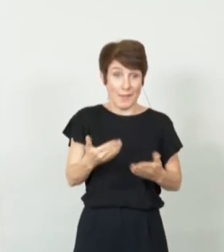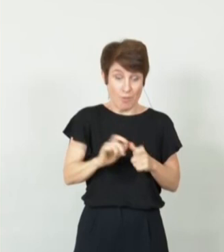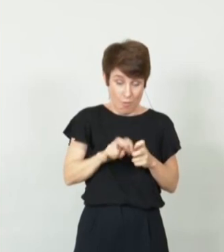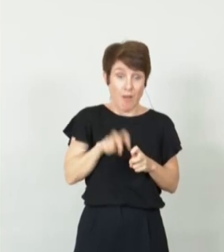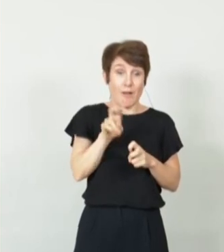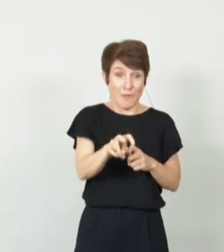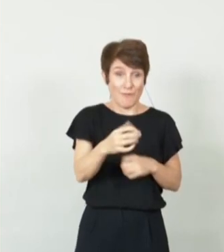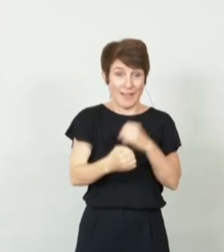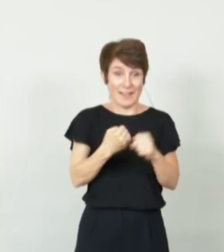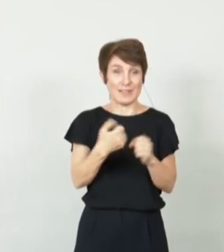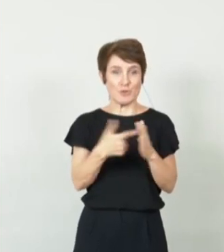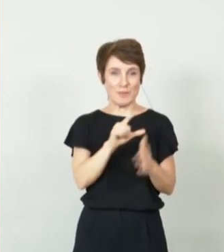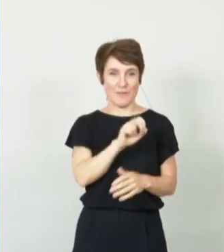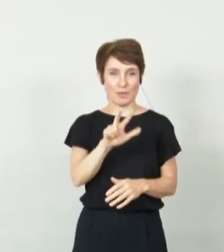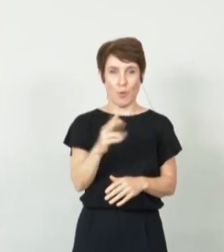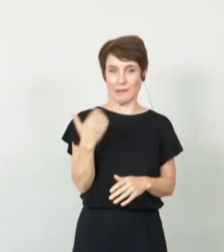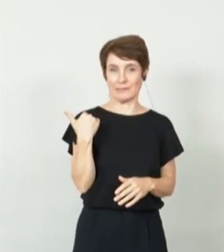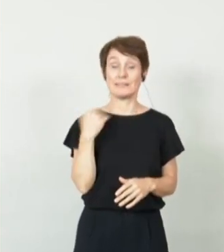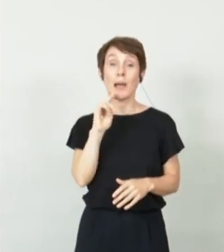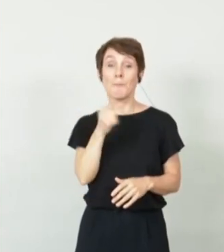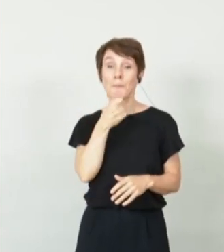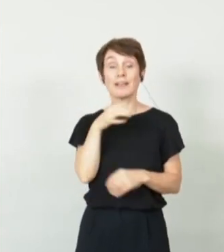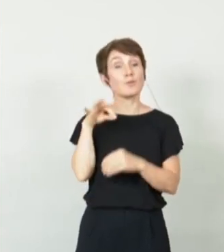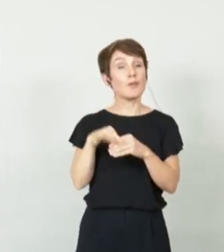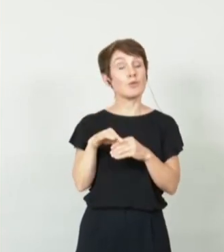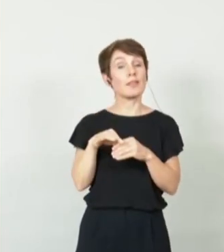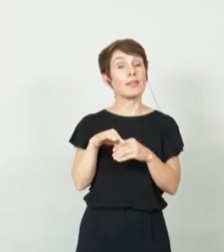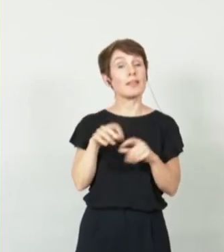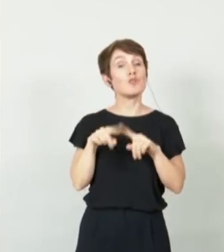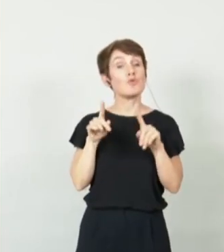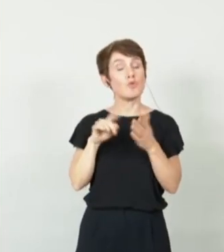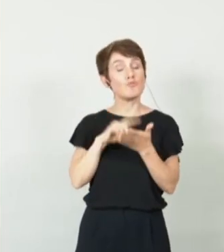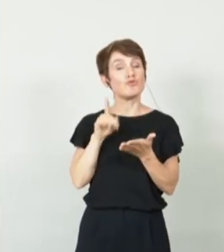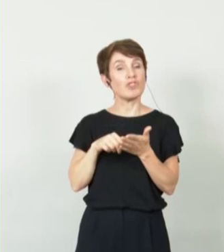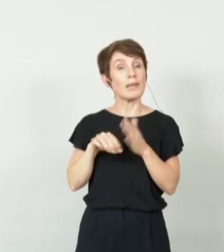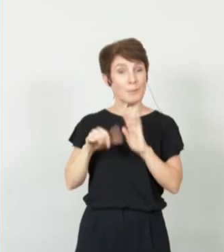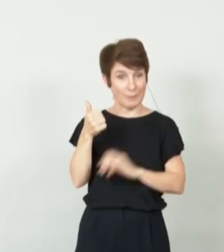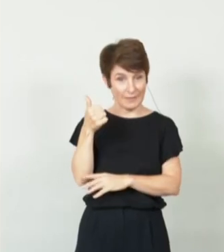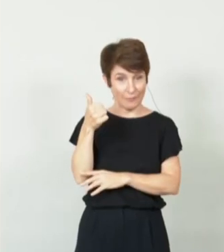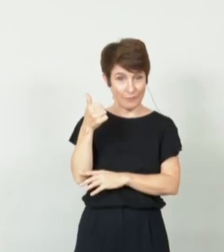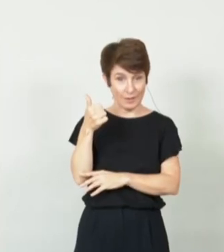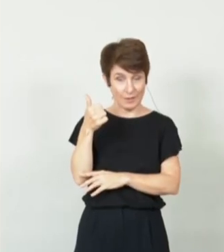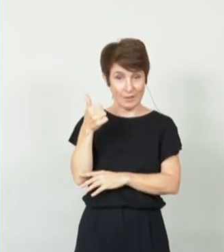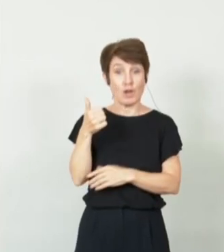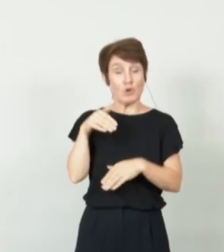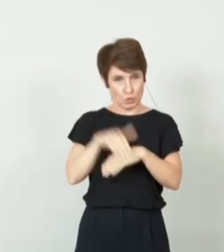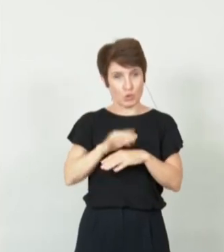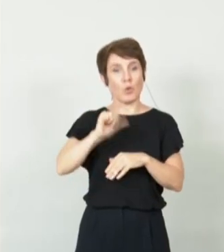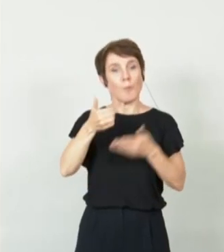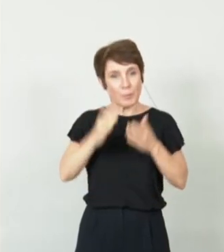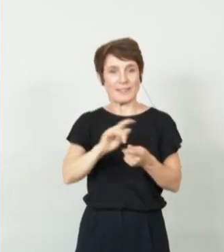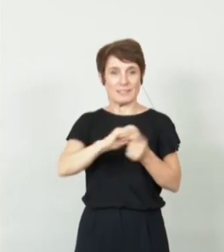nous avons voté en mars le budget primitif nous avons ce soir la première décision modificative